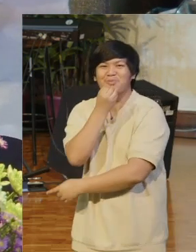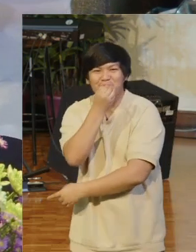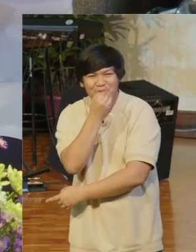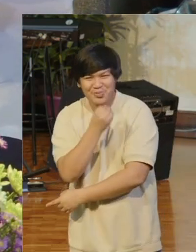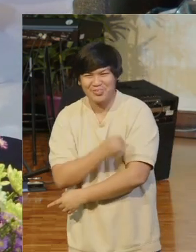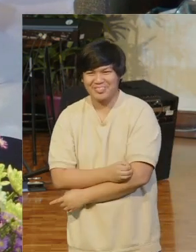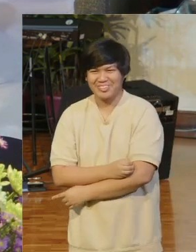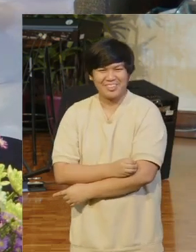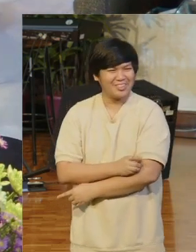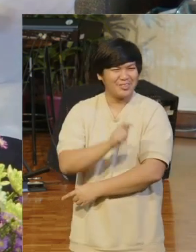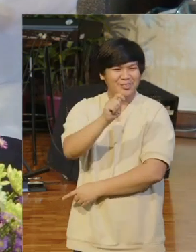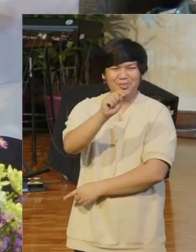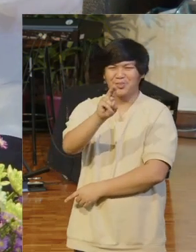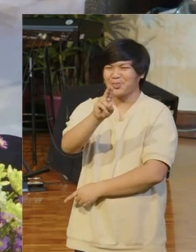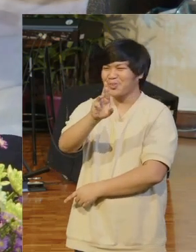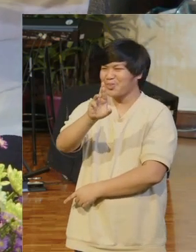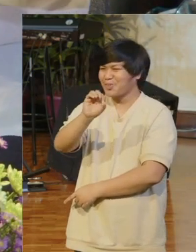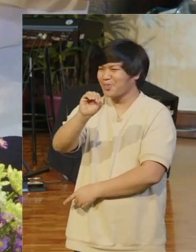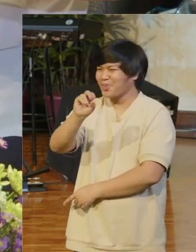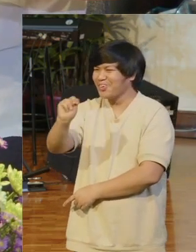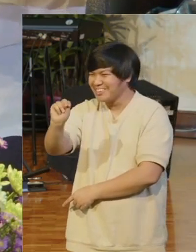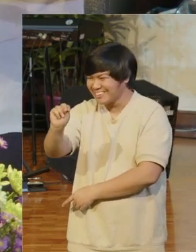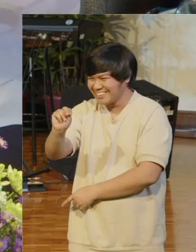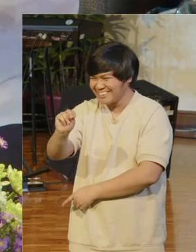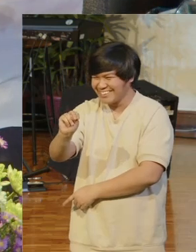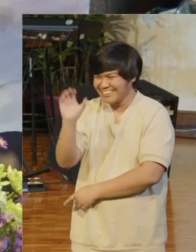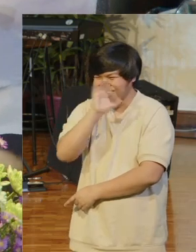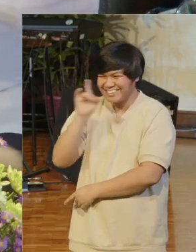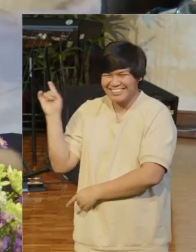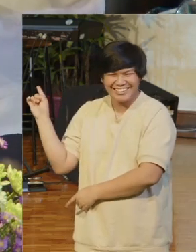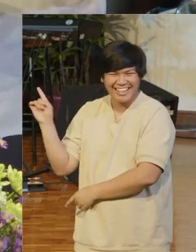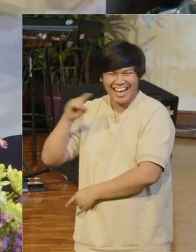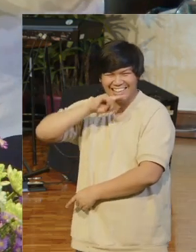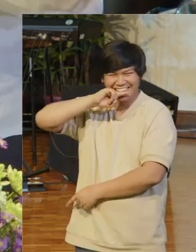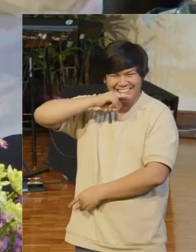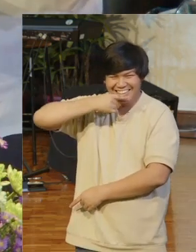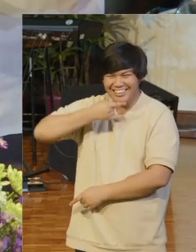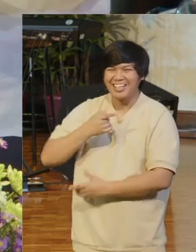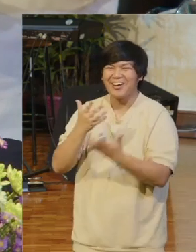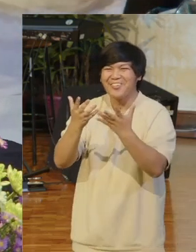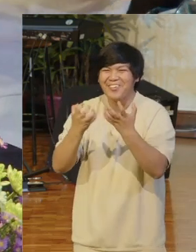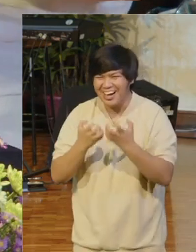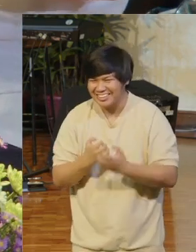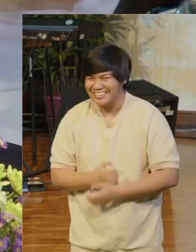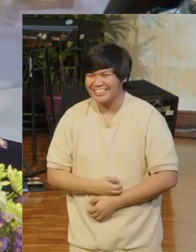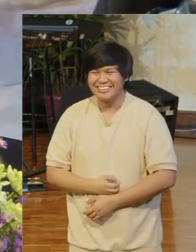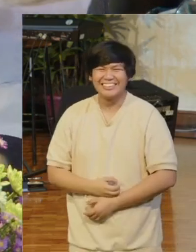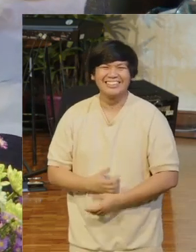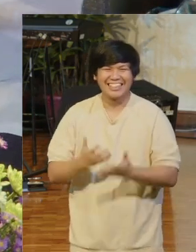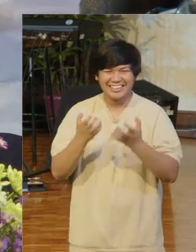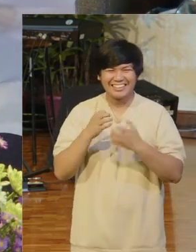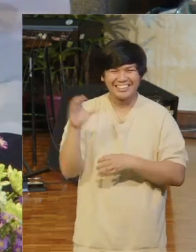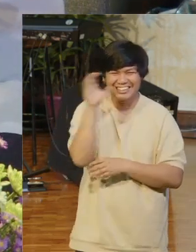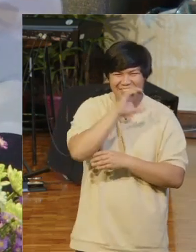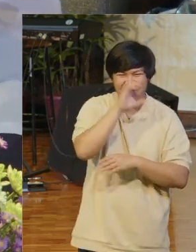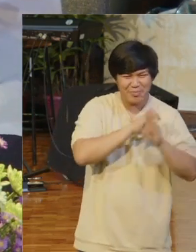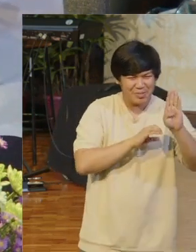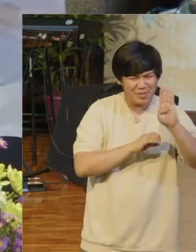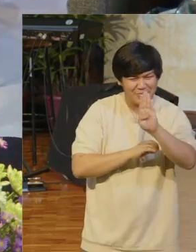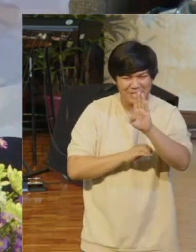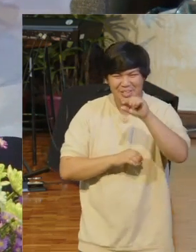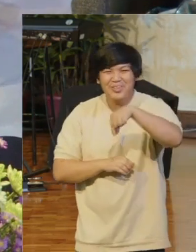turon. Di ba? Banana Q. Kamote Q. No?